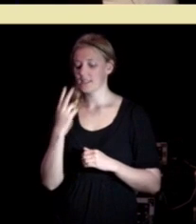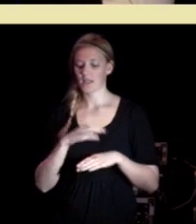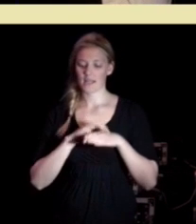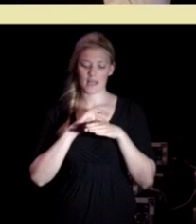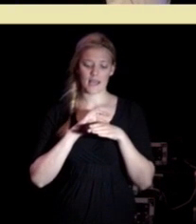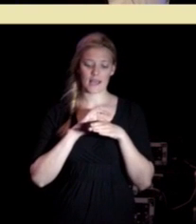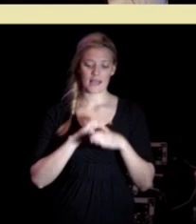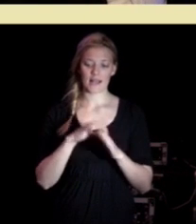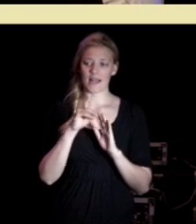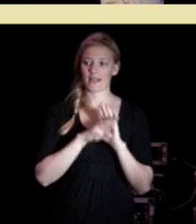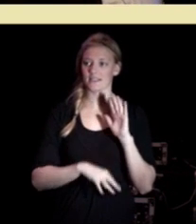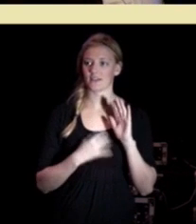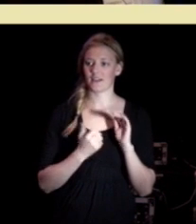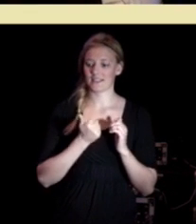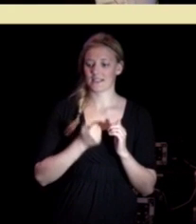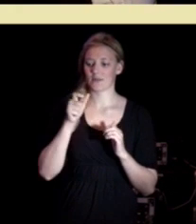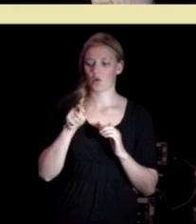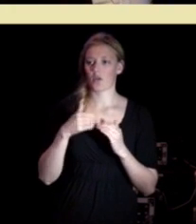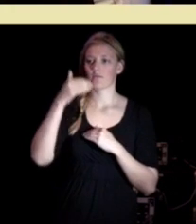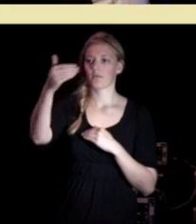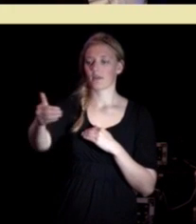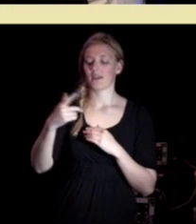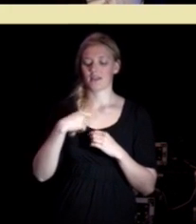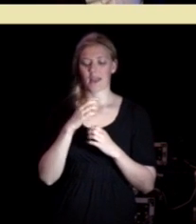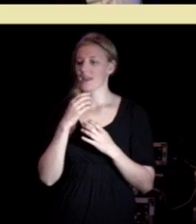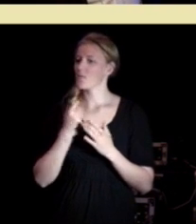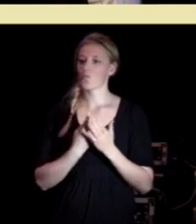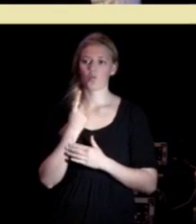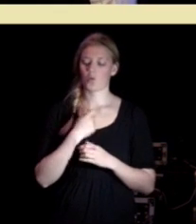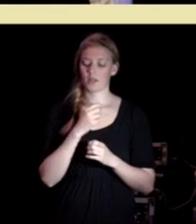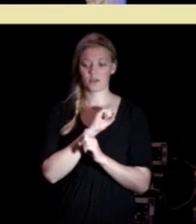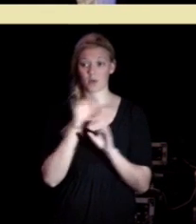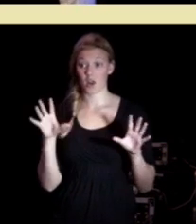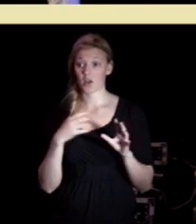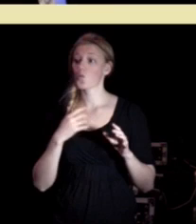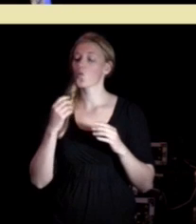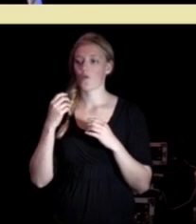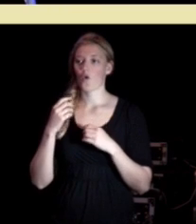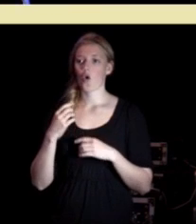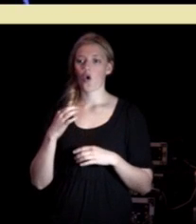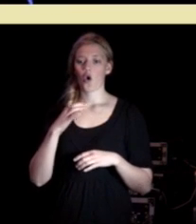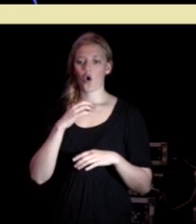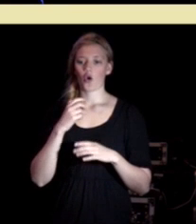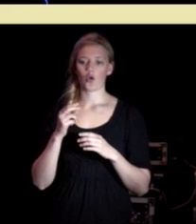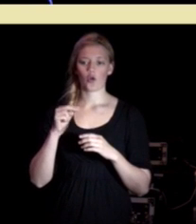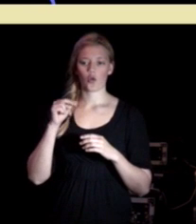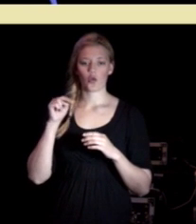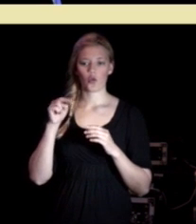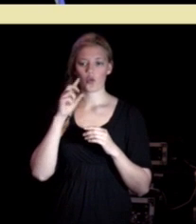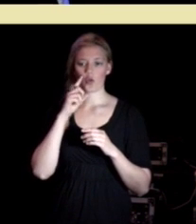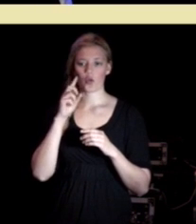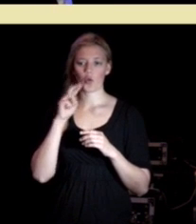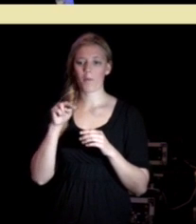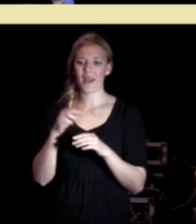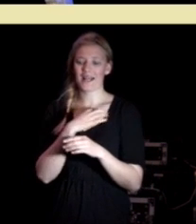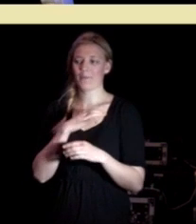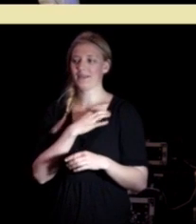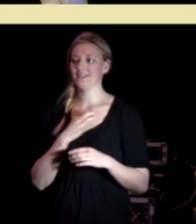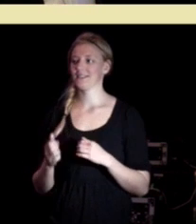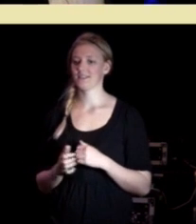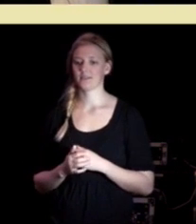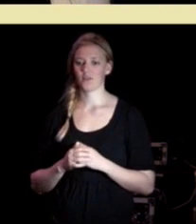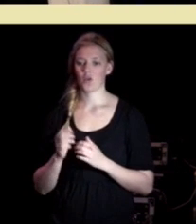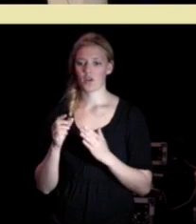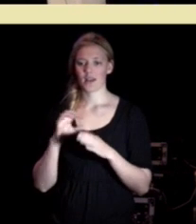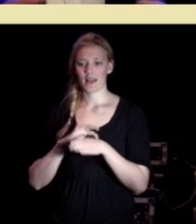at legelister skal være 6 måneder frem. Det er ikke mulig. Den som får til det kan søke om forskudd på Nobelprisen i legeplanlegging. Men